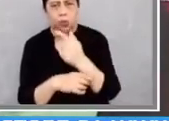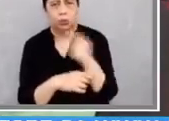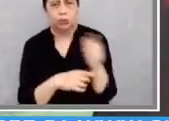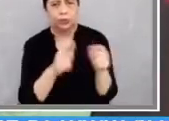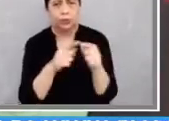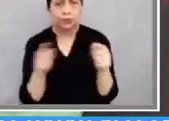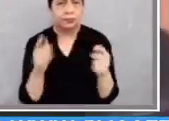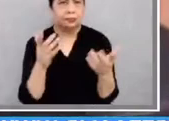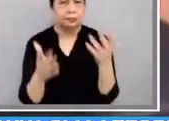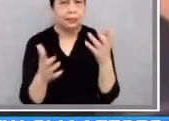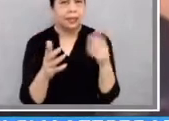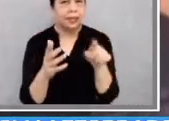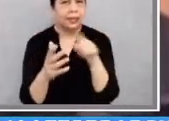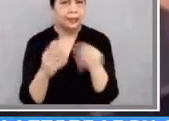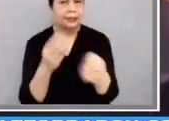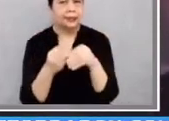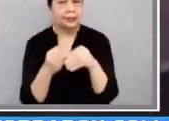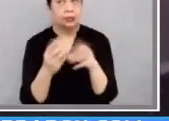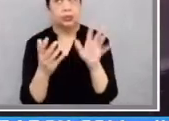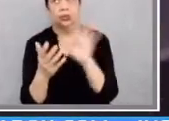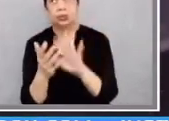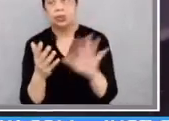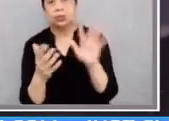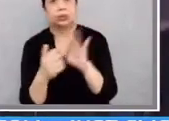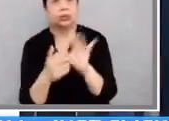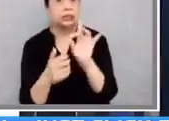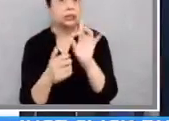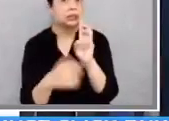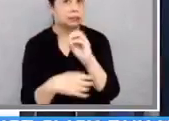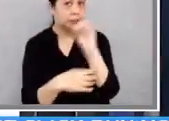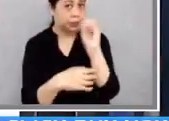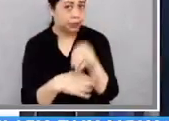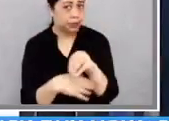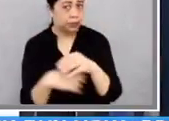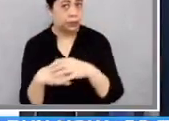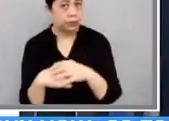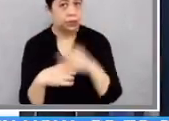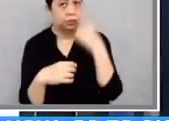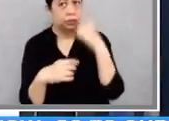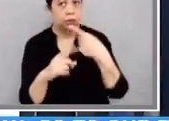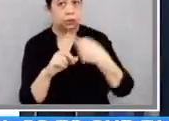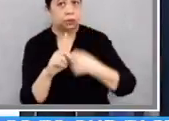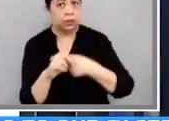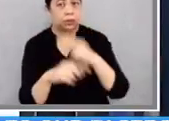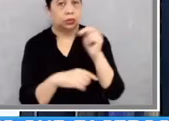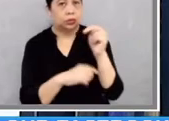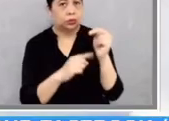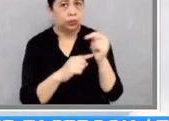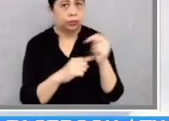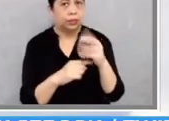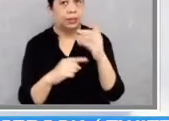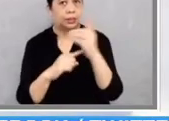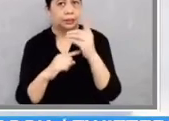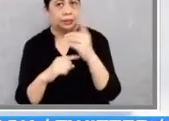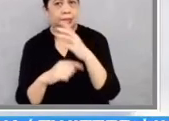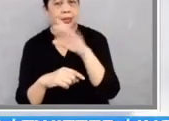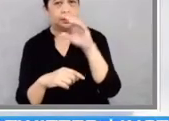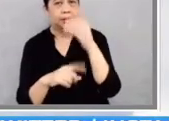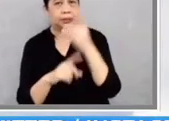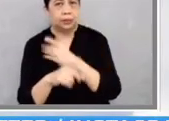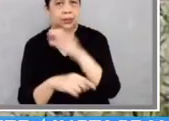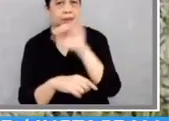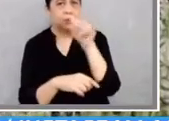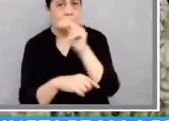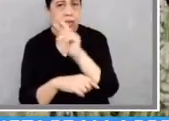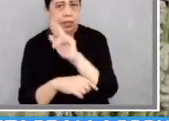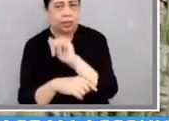probability increased to about 86% for the month of November, December, and January. Kung may El Nino, mas